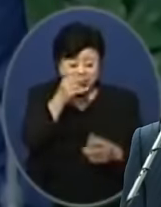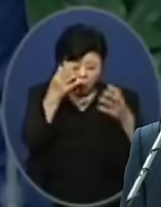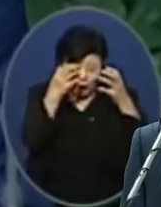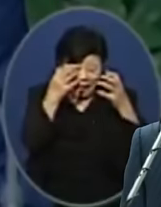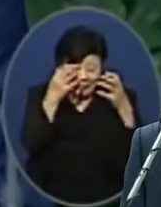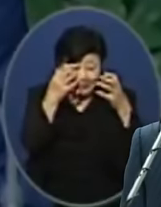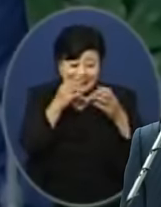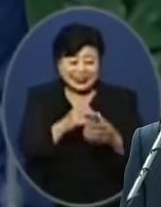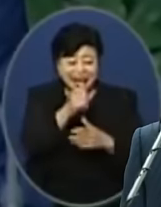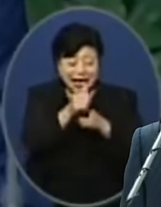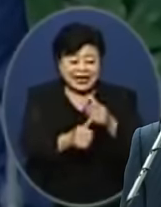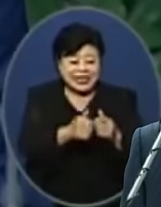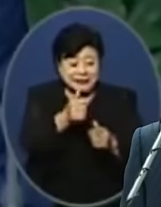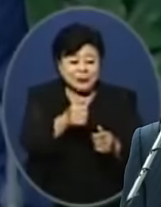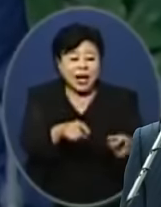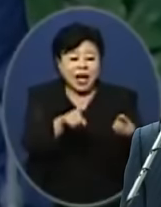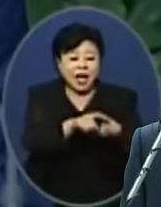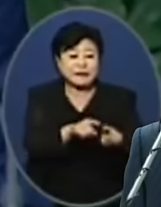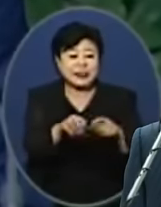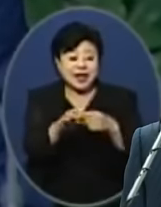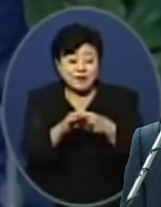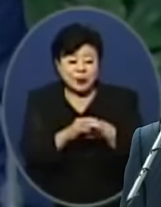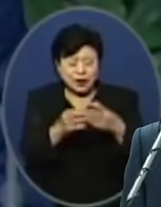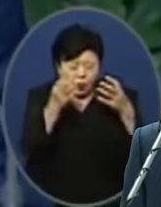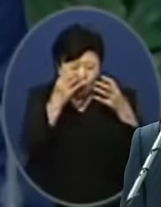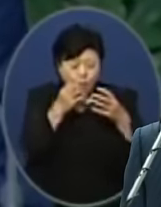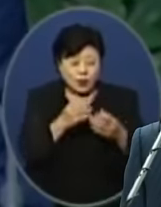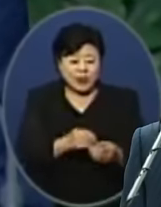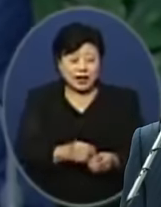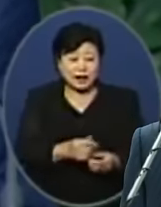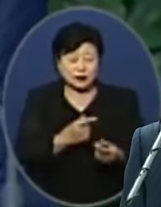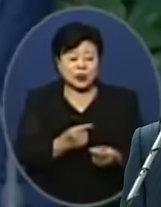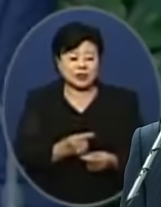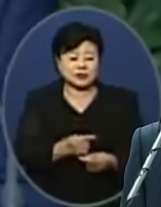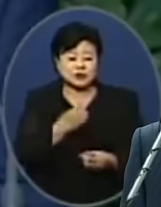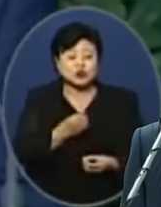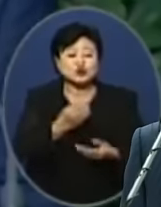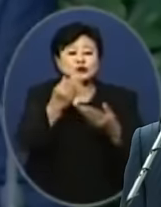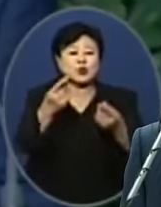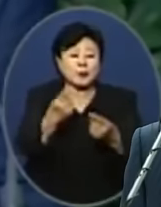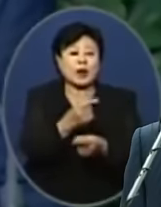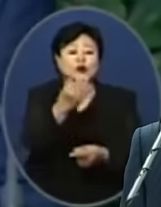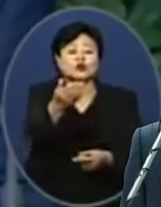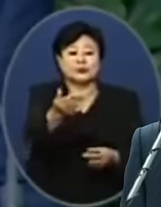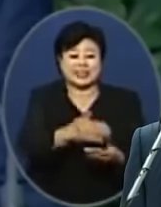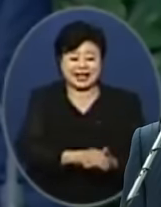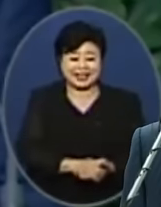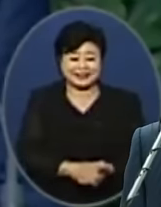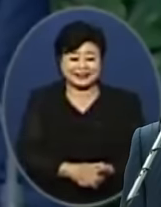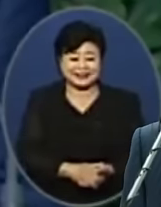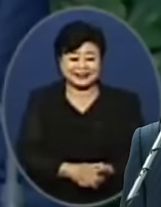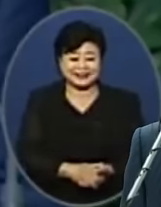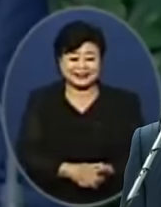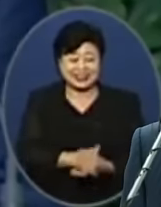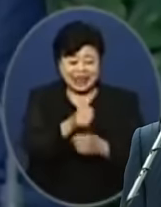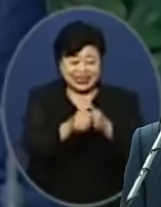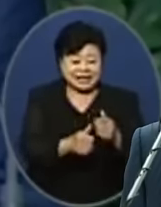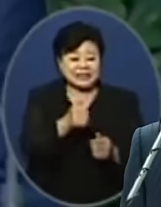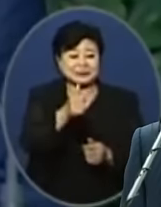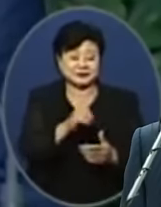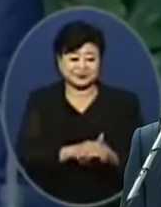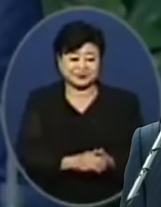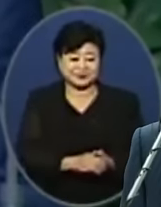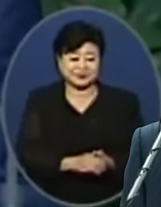고난은 하나님이 같이 계시면 고난과 그 동등 이상의 축복으로 변화되게 되는 것입니다. 하나님은